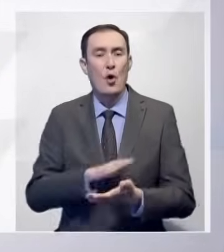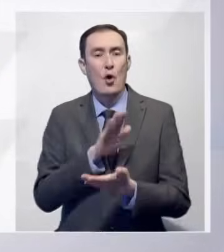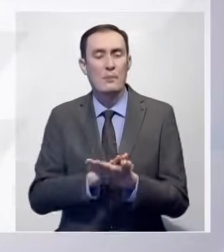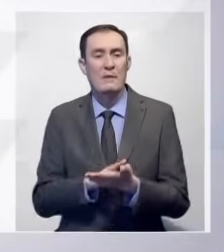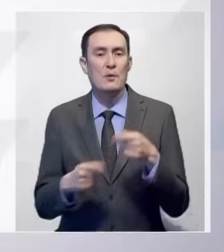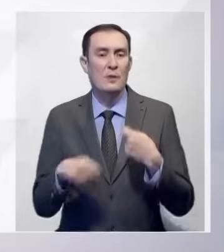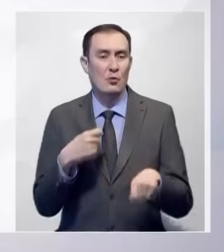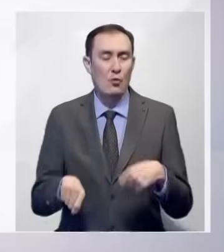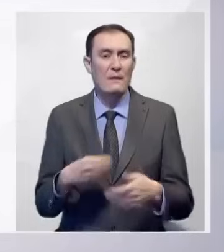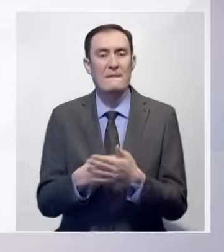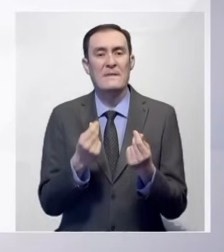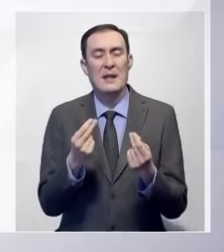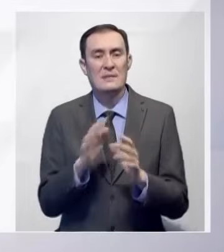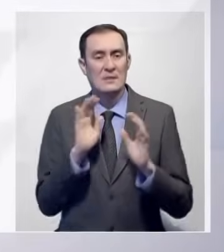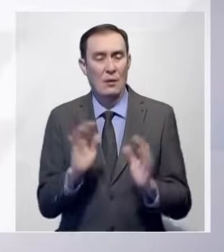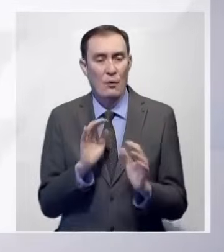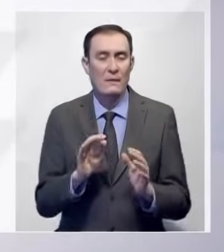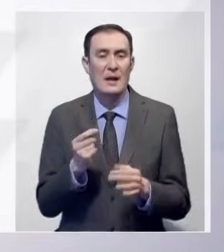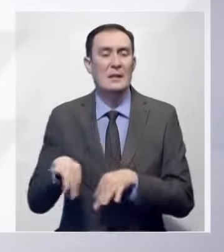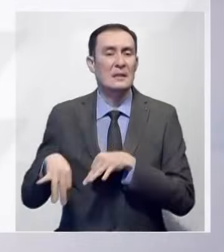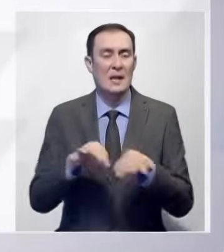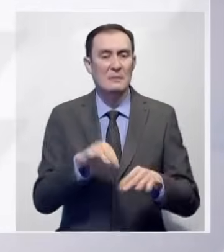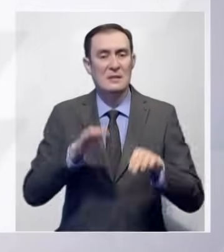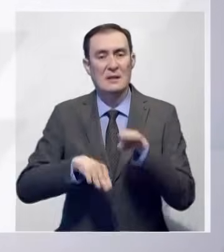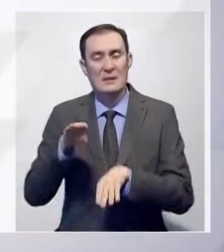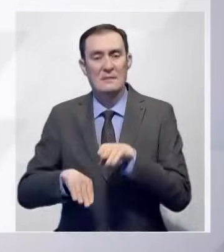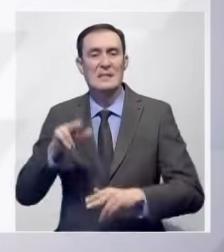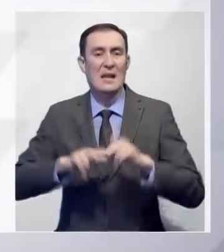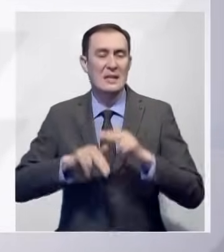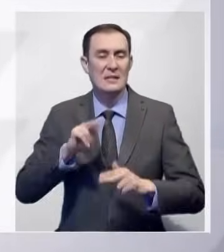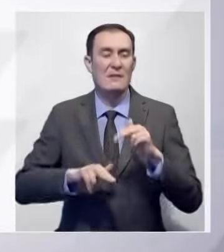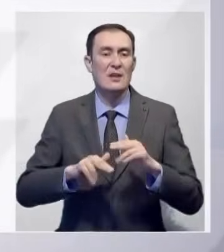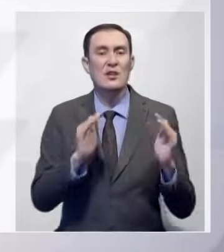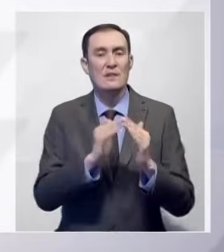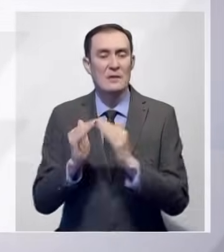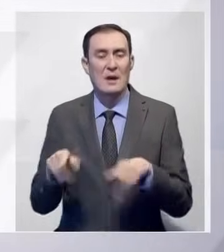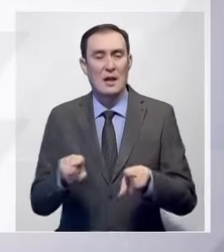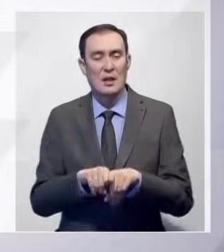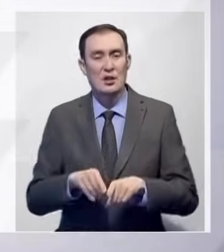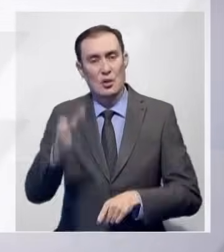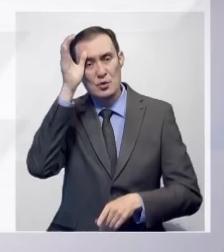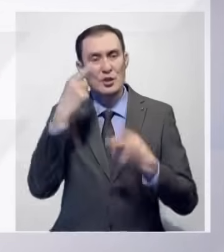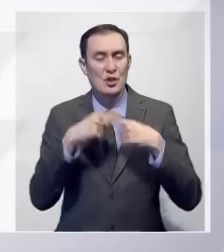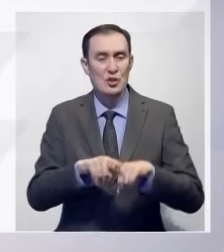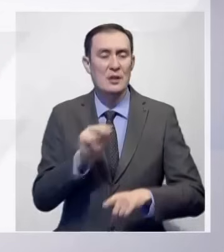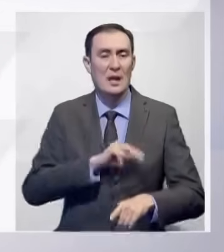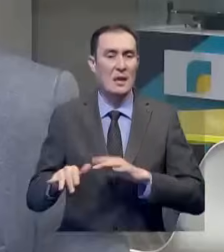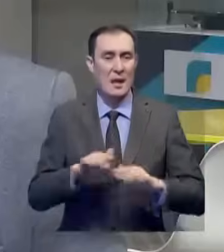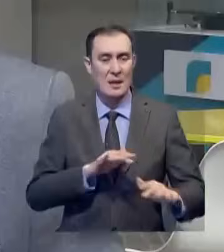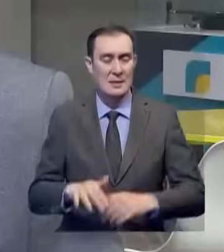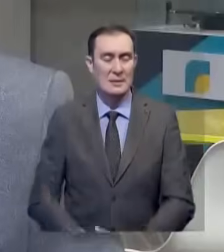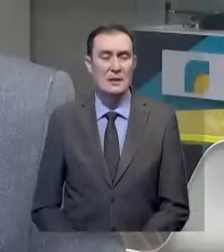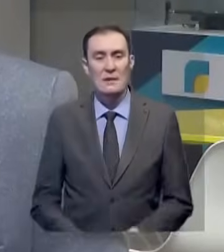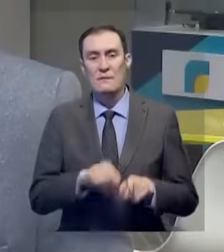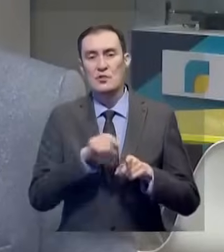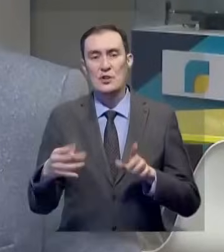розничная торговля, финансы и страхование, транспорт и складирование, строительство и недвижимость, а также профессионально-научная и техническая деятельность. За